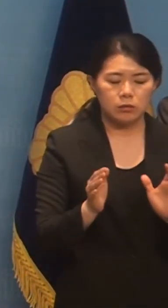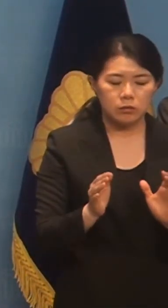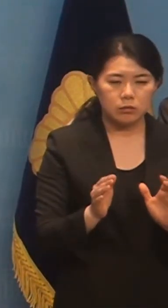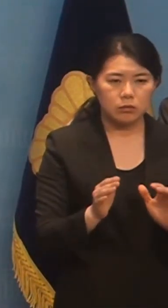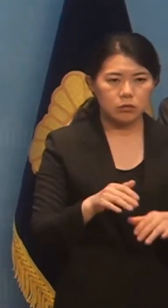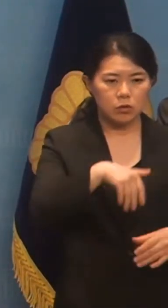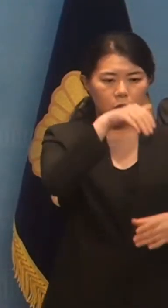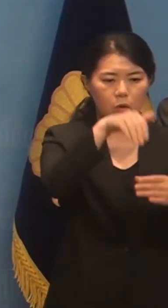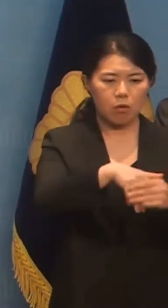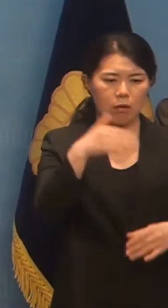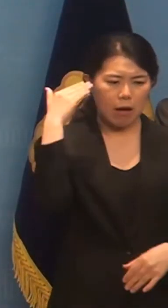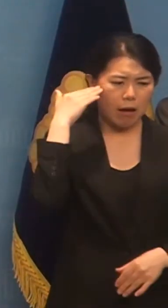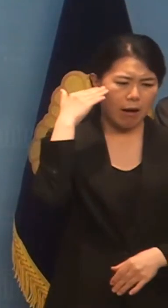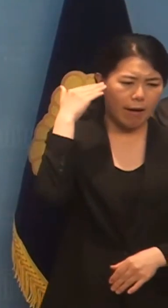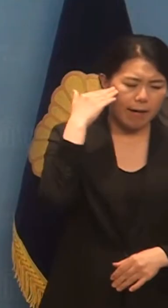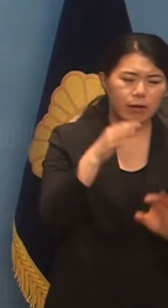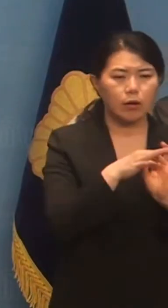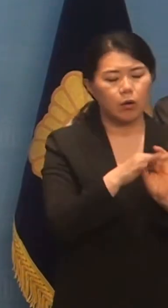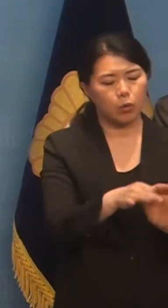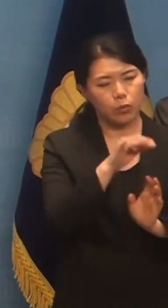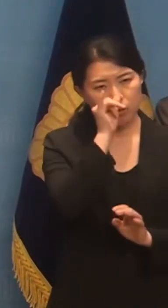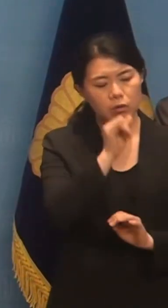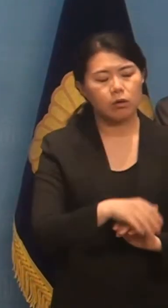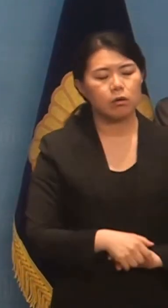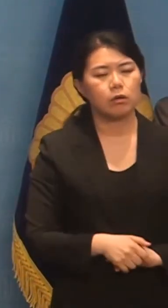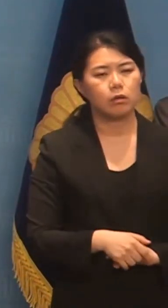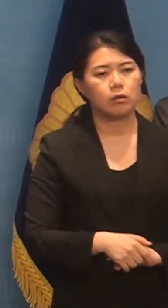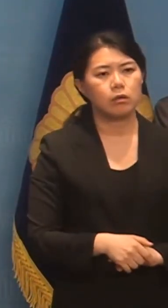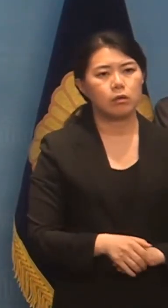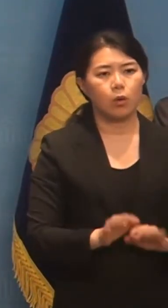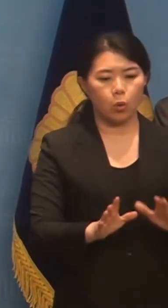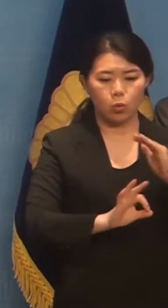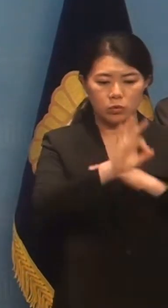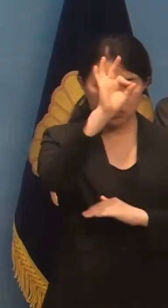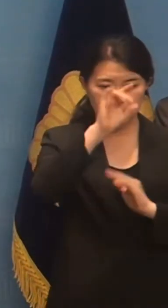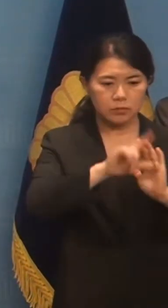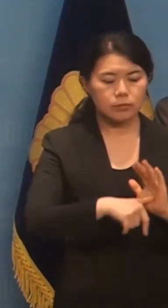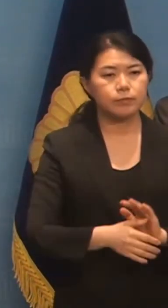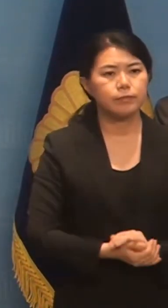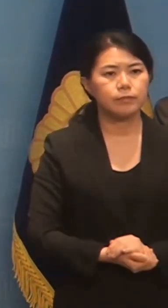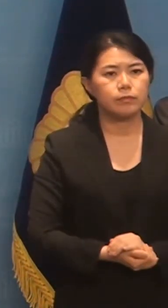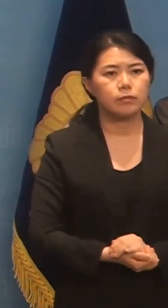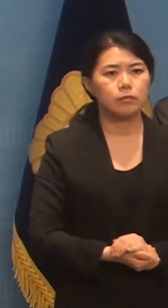노골적인 선거 개입이 계속되고 있습니다. 오늘 오전에